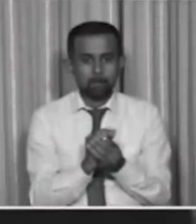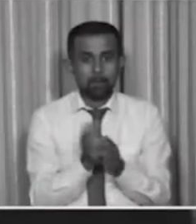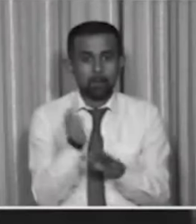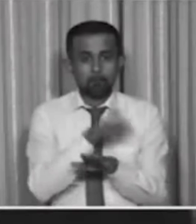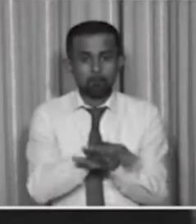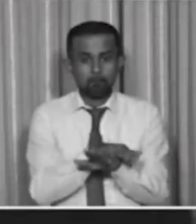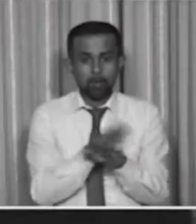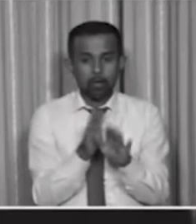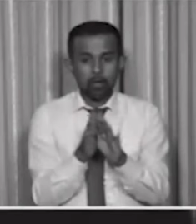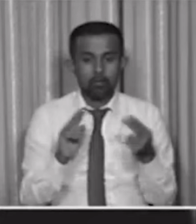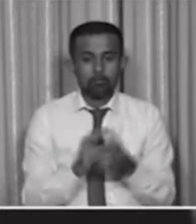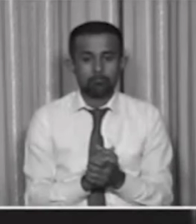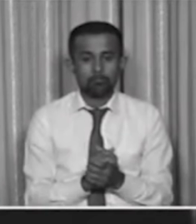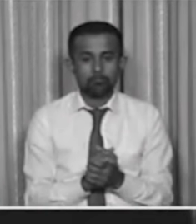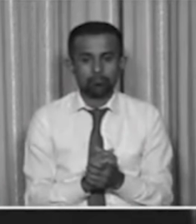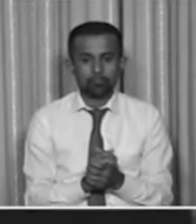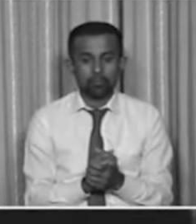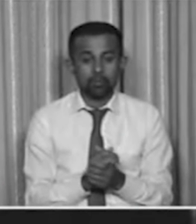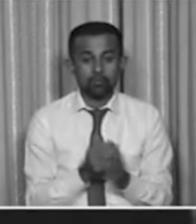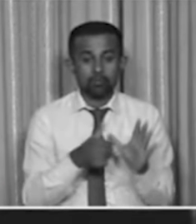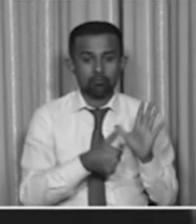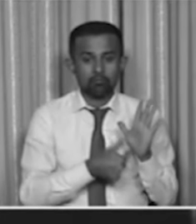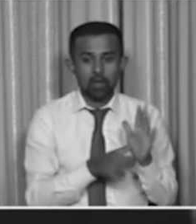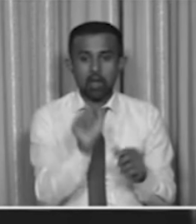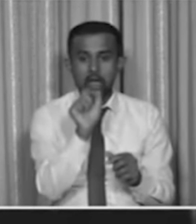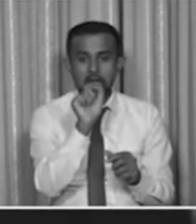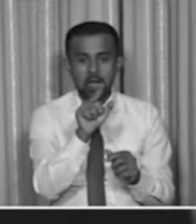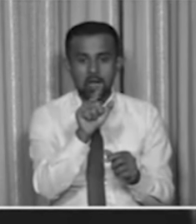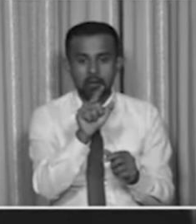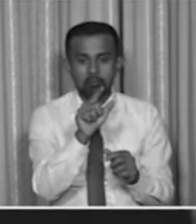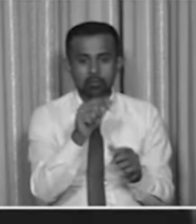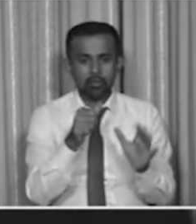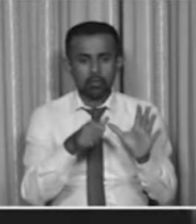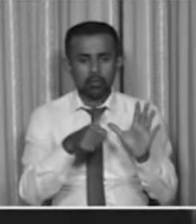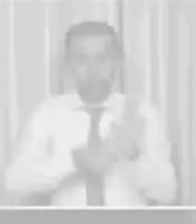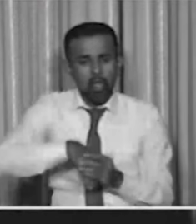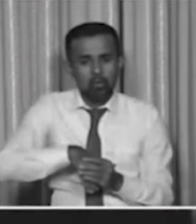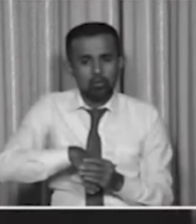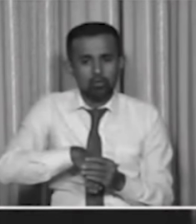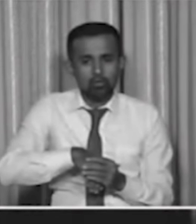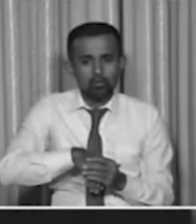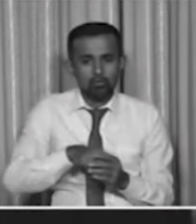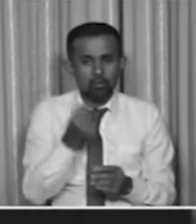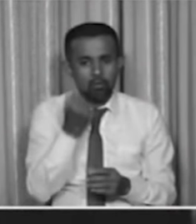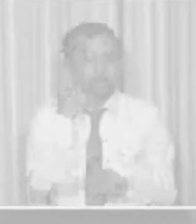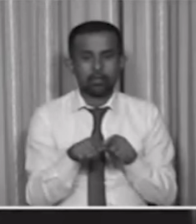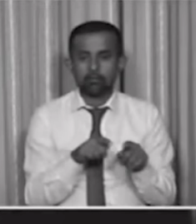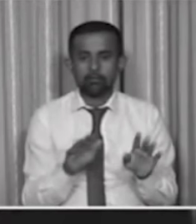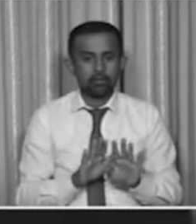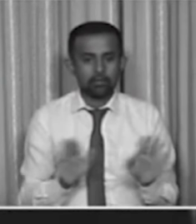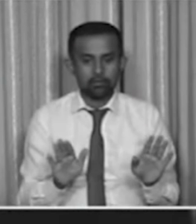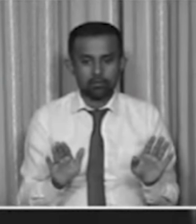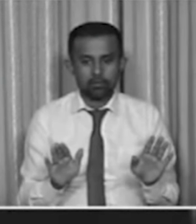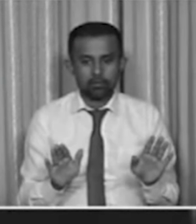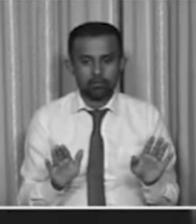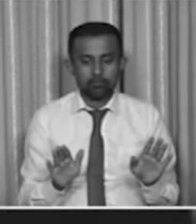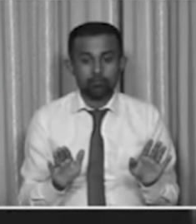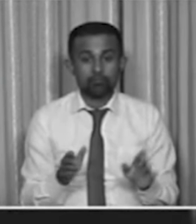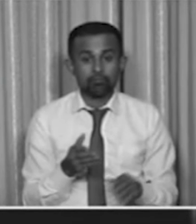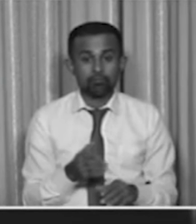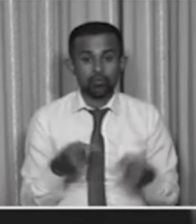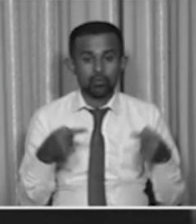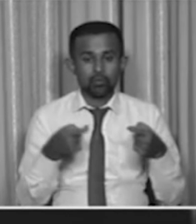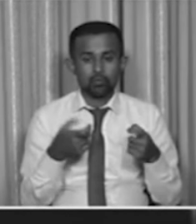පිටකවරෙන් පොතමණින් එපාය කියලා. මේ පනතේ නමෙන් අපිට පනතේ අන්තර්ගතයේදී අදාසක් ඇති කරගන්න බෑ. මේක